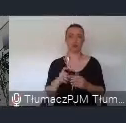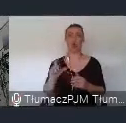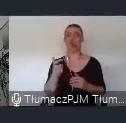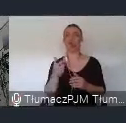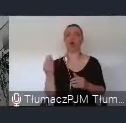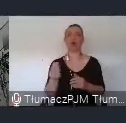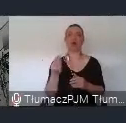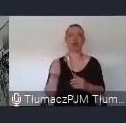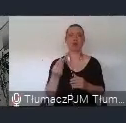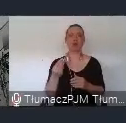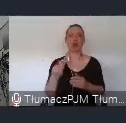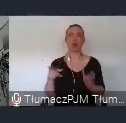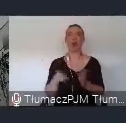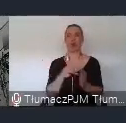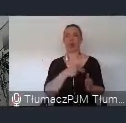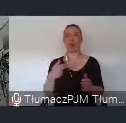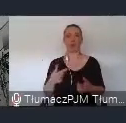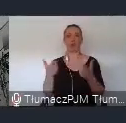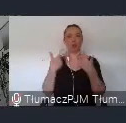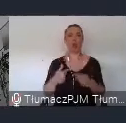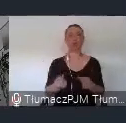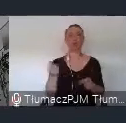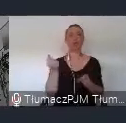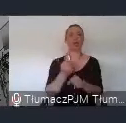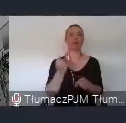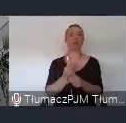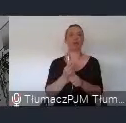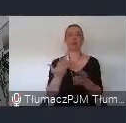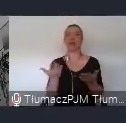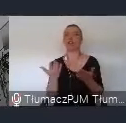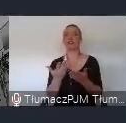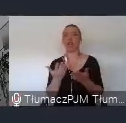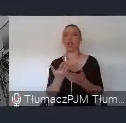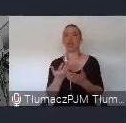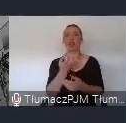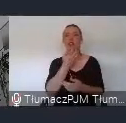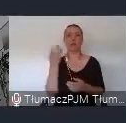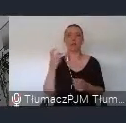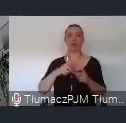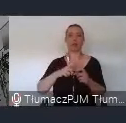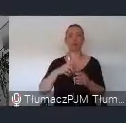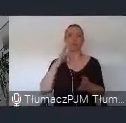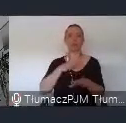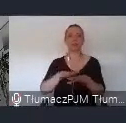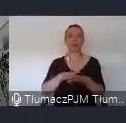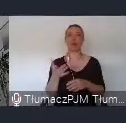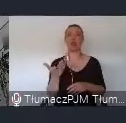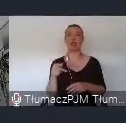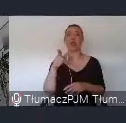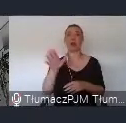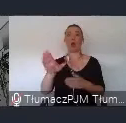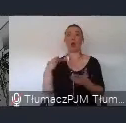nas, ciepłowników, wszystkich, i sądzę, że jest dla każdego obywatela kluczowe, to jest kwestia, ile ma kosztować komfort